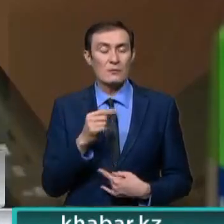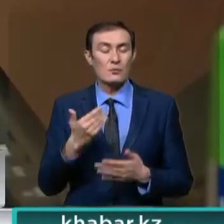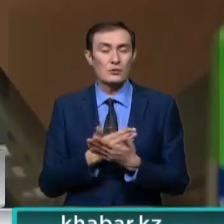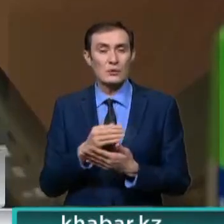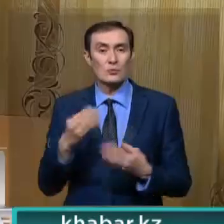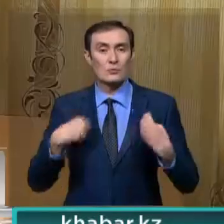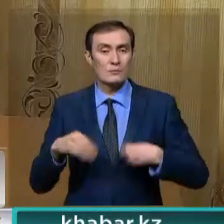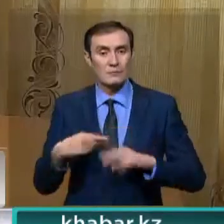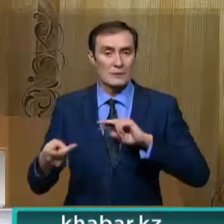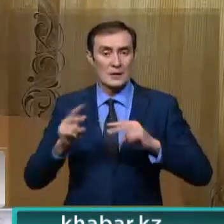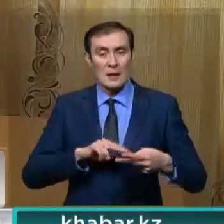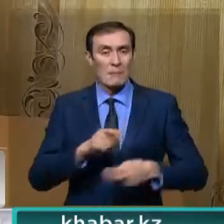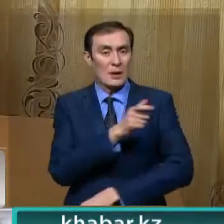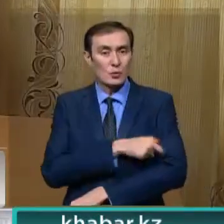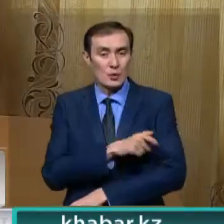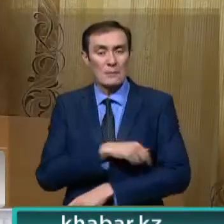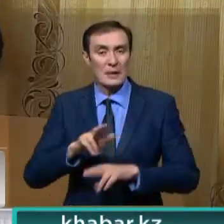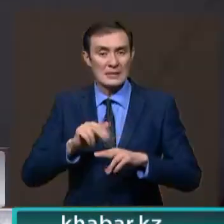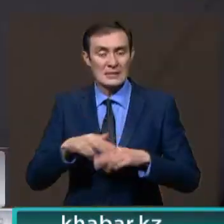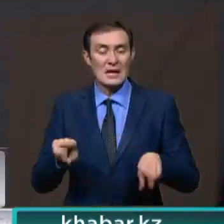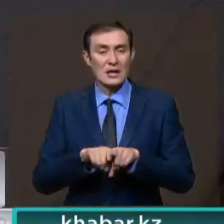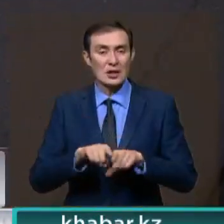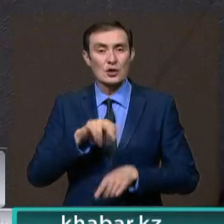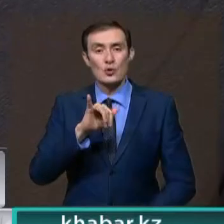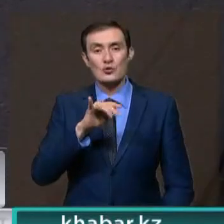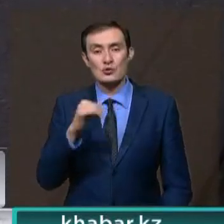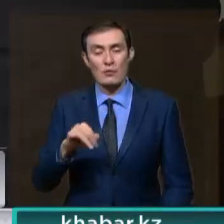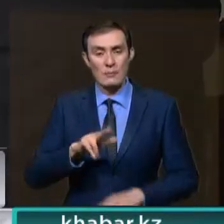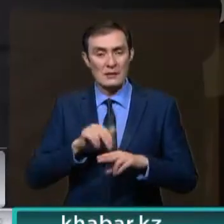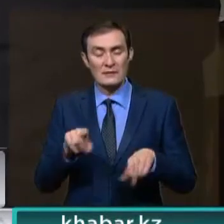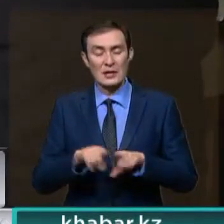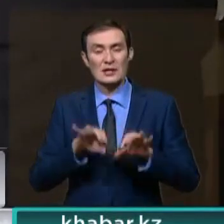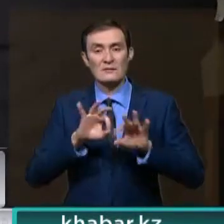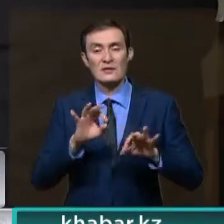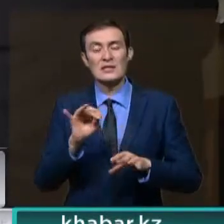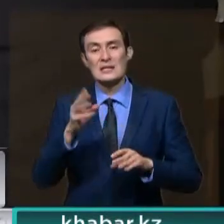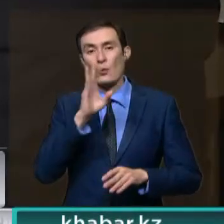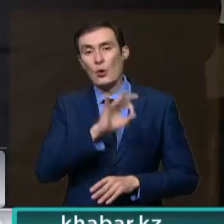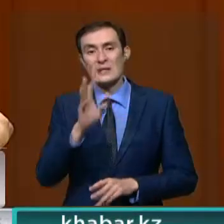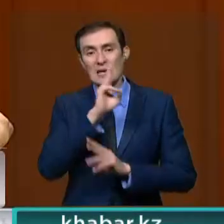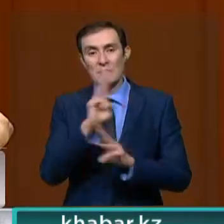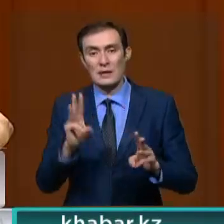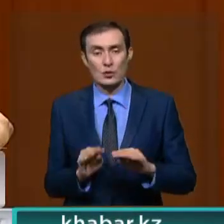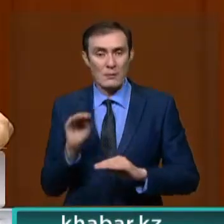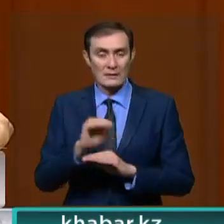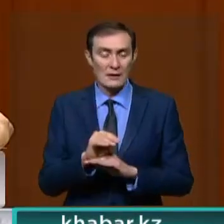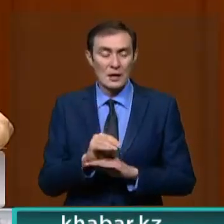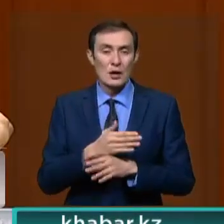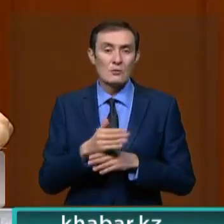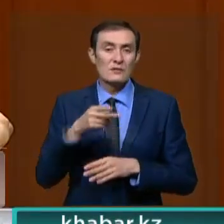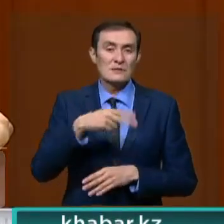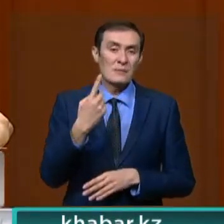переоденут участковых и патрульных. Ерлан Тургумбаев рассказал депутатами о том, как изменится зарплата полицейских. 2021